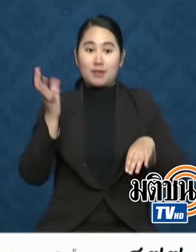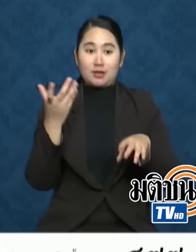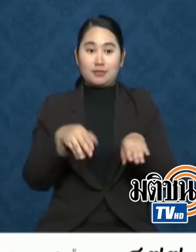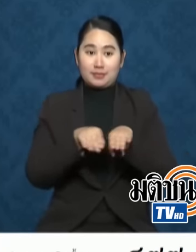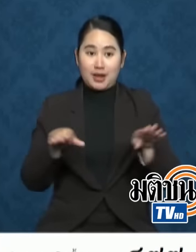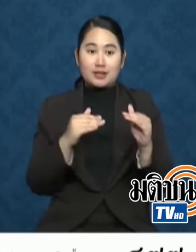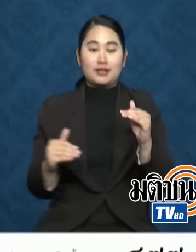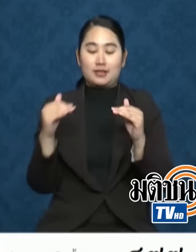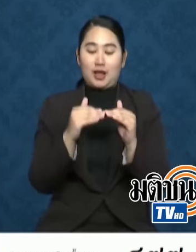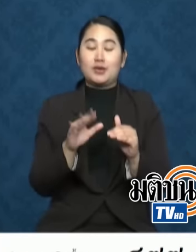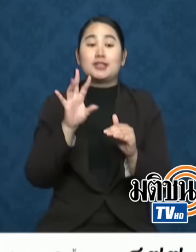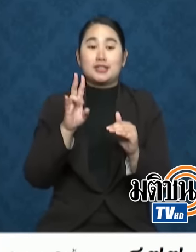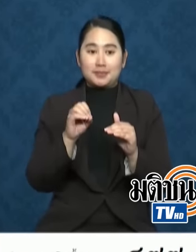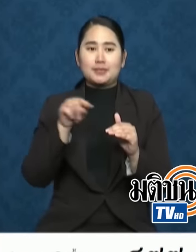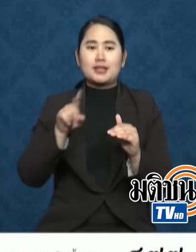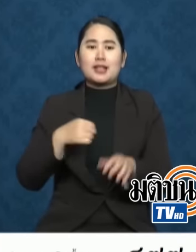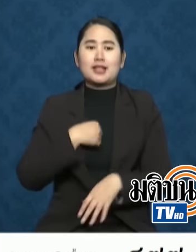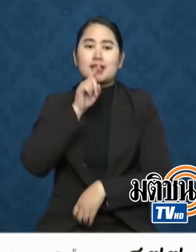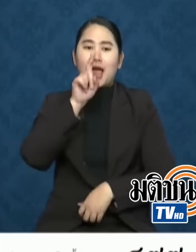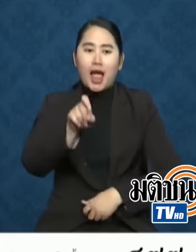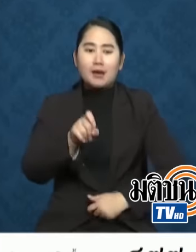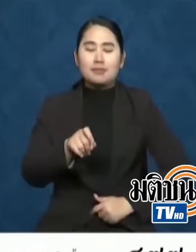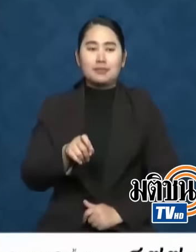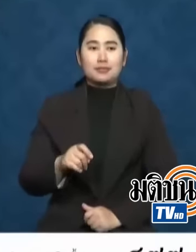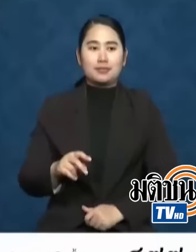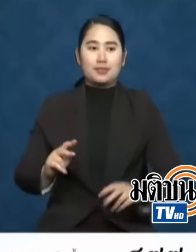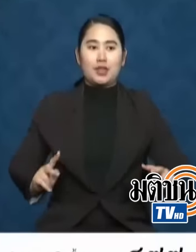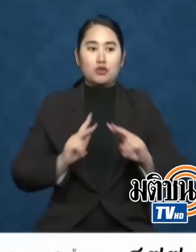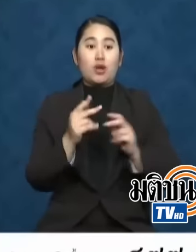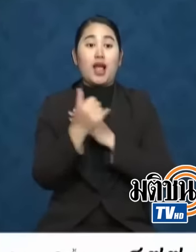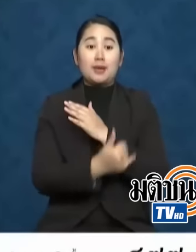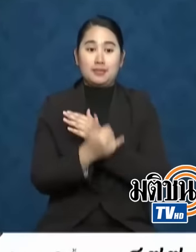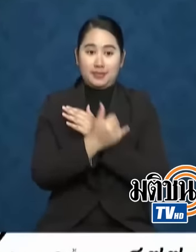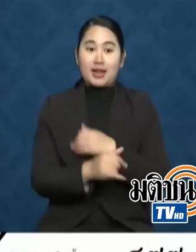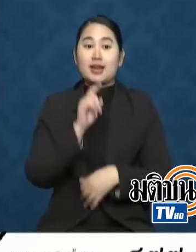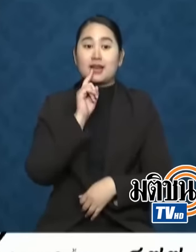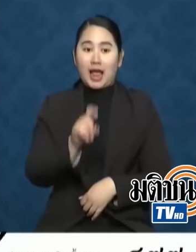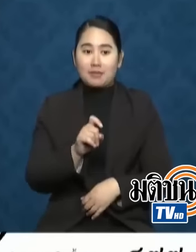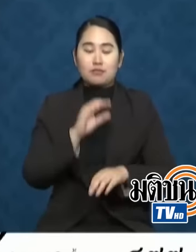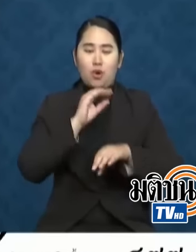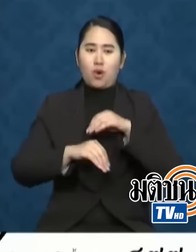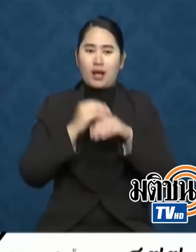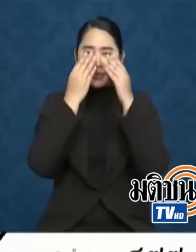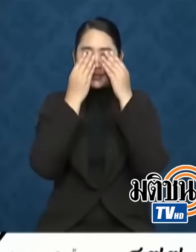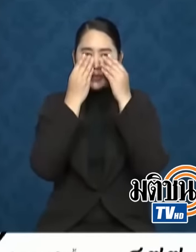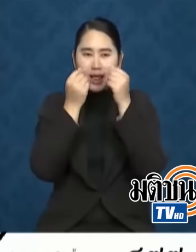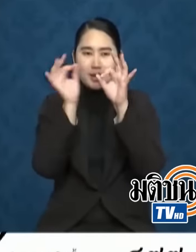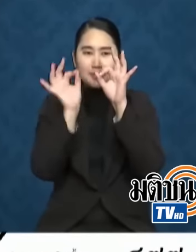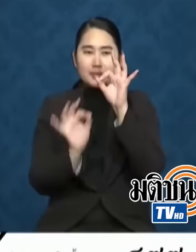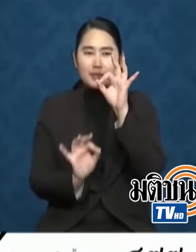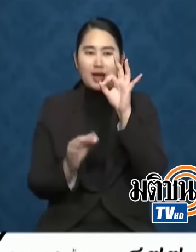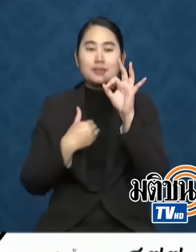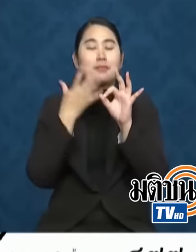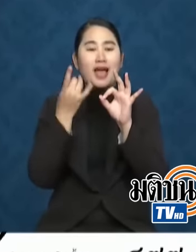ได้ 70% ขอถามกระทรวงต่างประเทศเลยนะครับโครงการตรงนี้มันมีรายละเอียดอย่างไรบ้าง